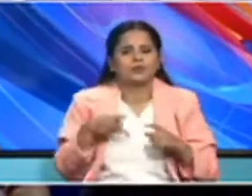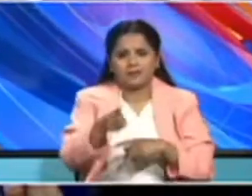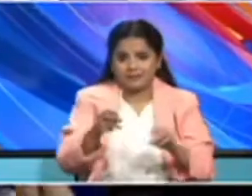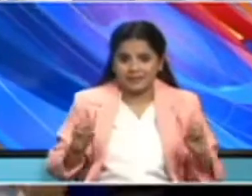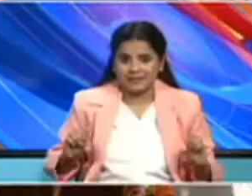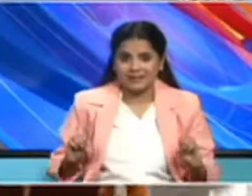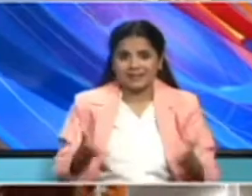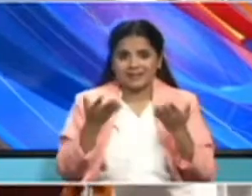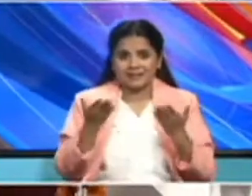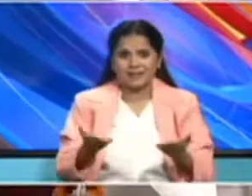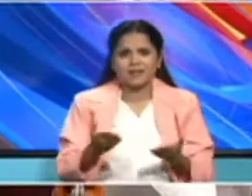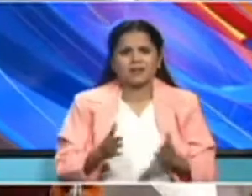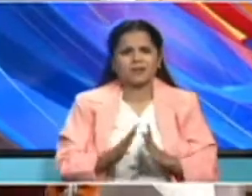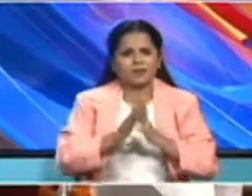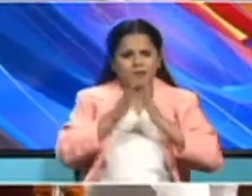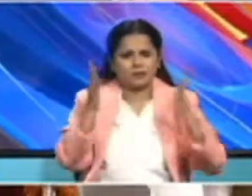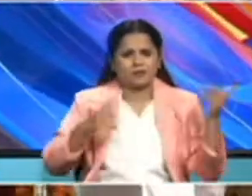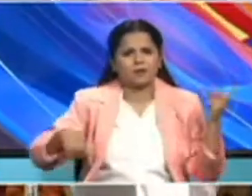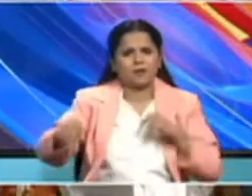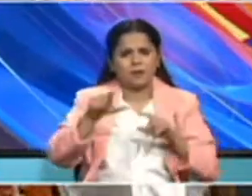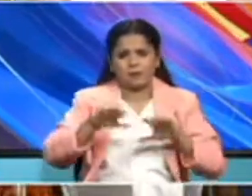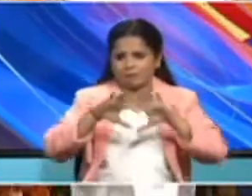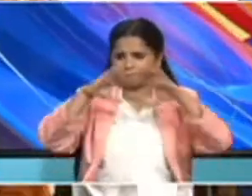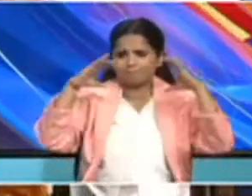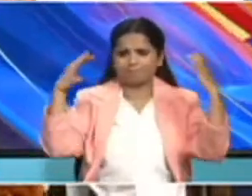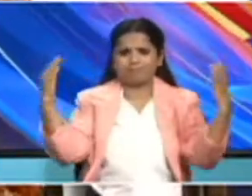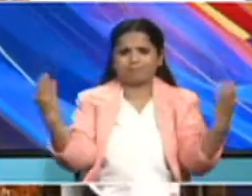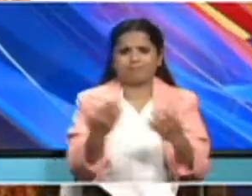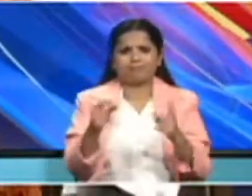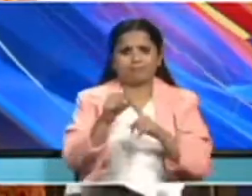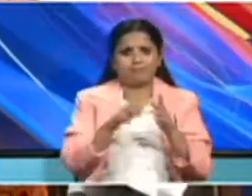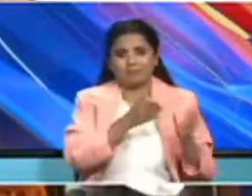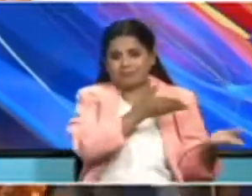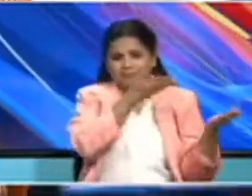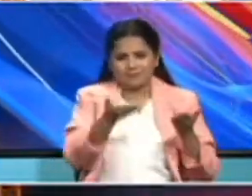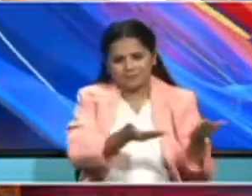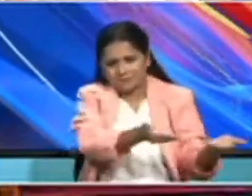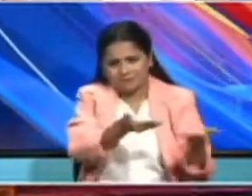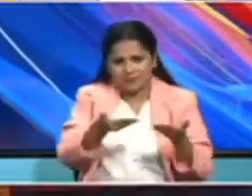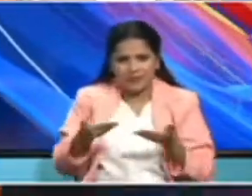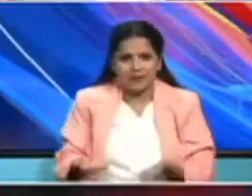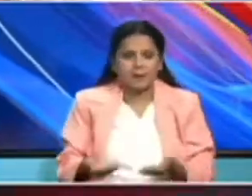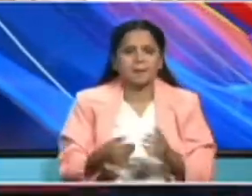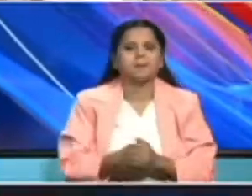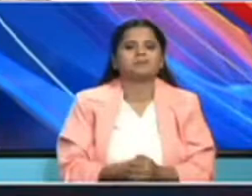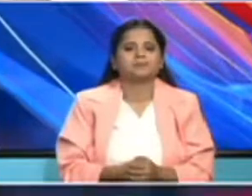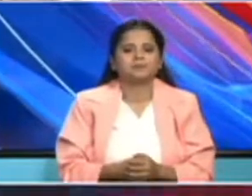के लिए इस भव्य स्टेडियम में पधारने का निमंत्रण देते हैं।